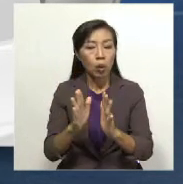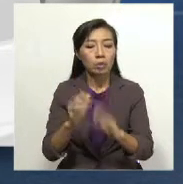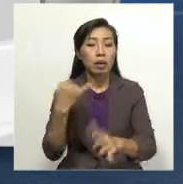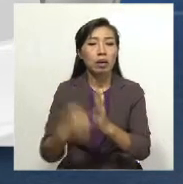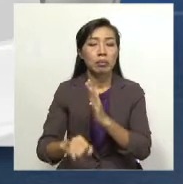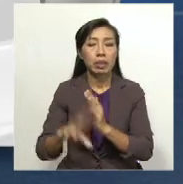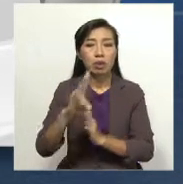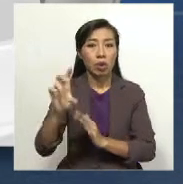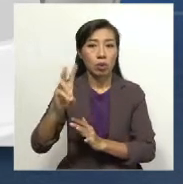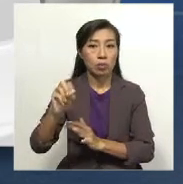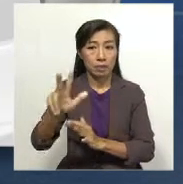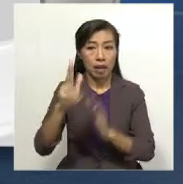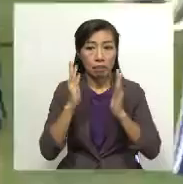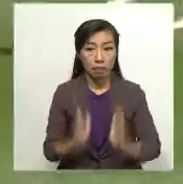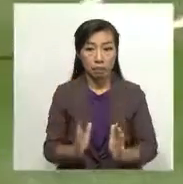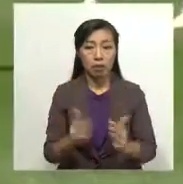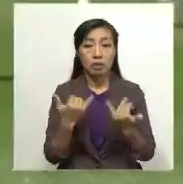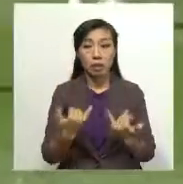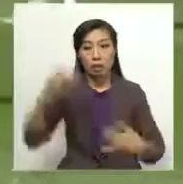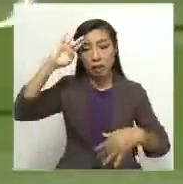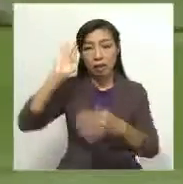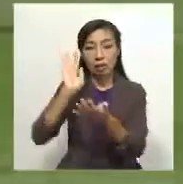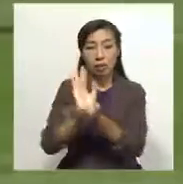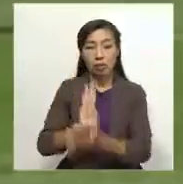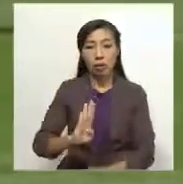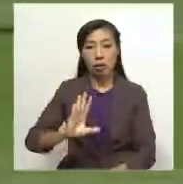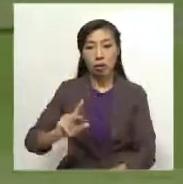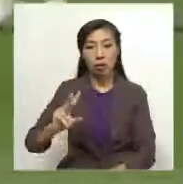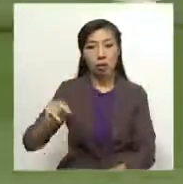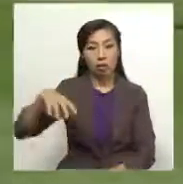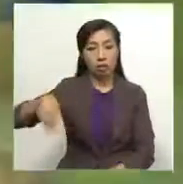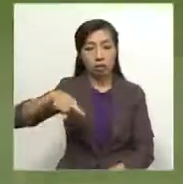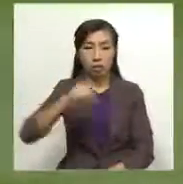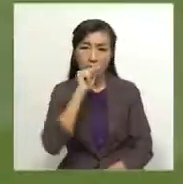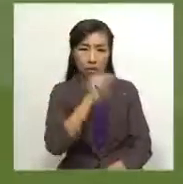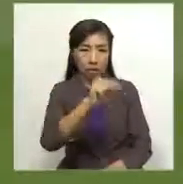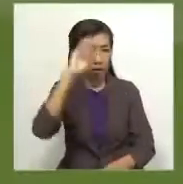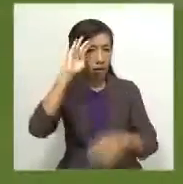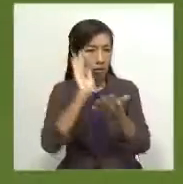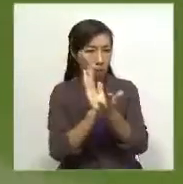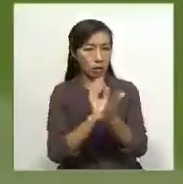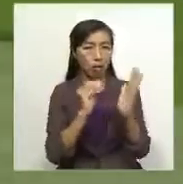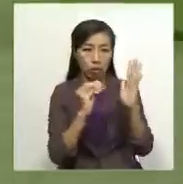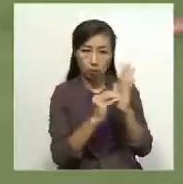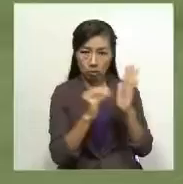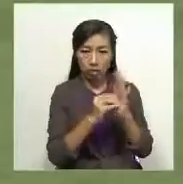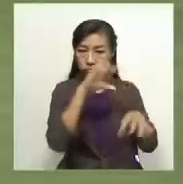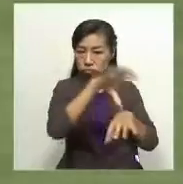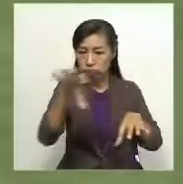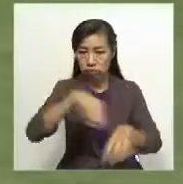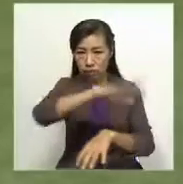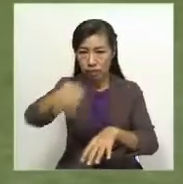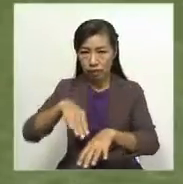763คนค่ะและวันนี้ค่ะกองบัญชาการตำรวจนครบาลนะคะก็ได้กำชับไปยังสถานีตำรวจนครบาลในแต่ละแห่ง